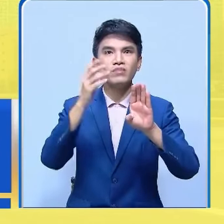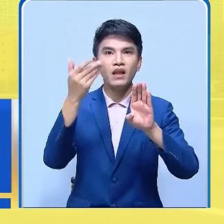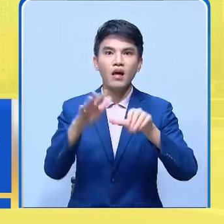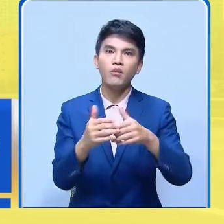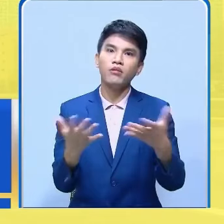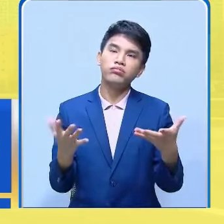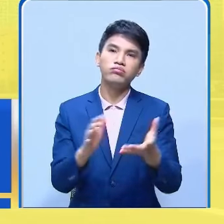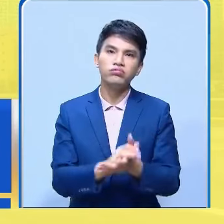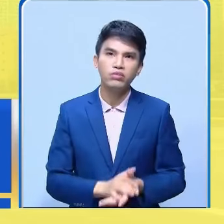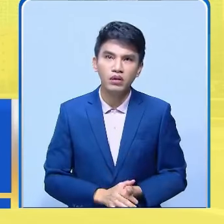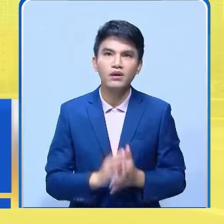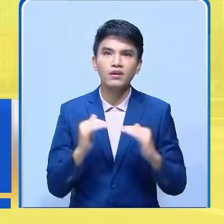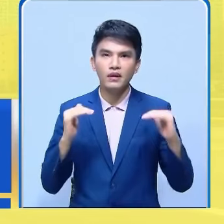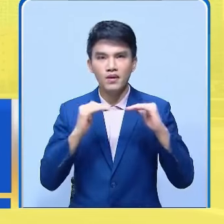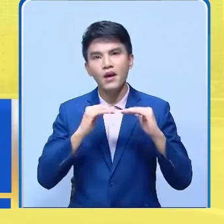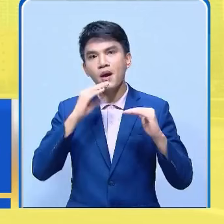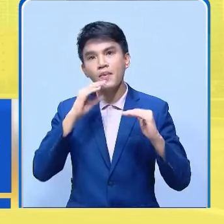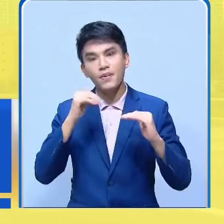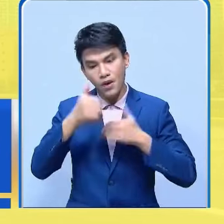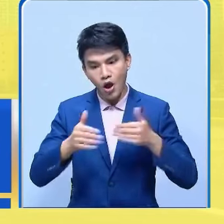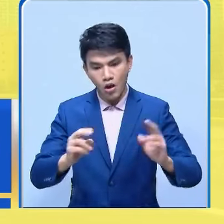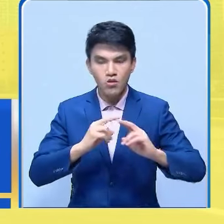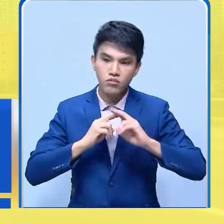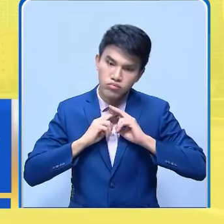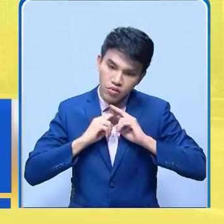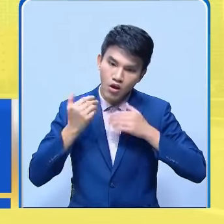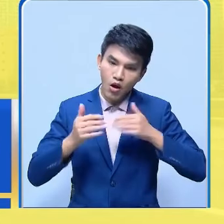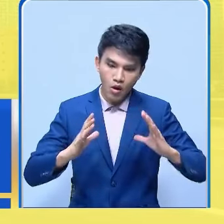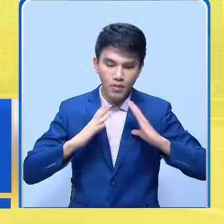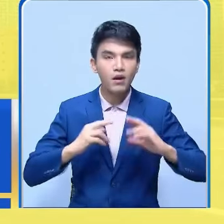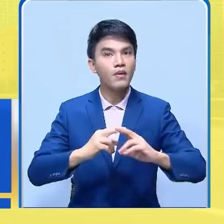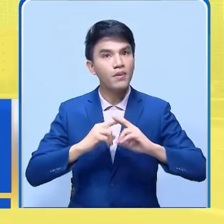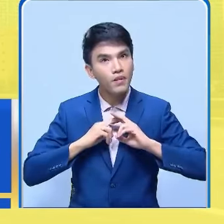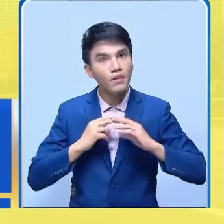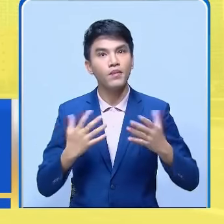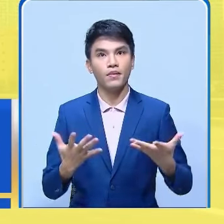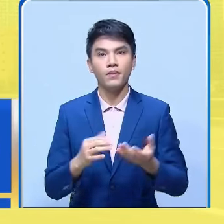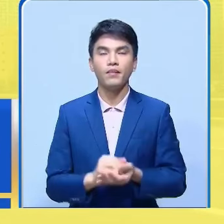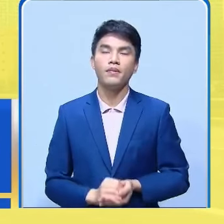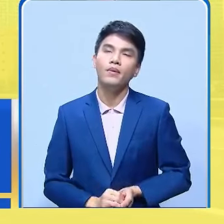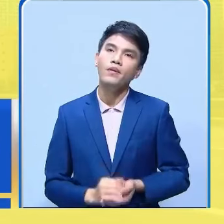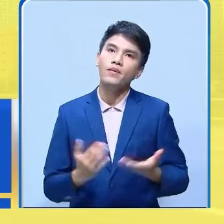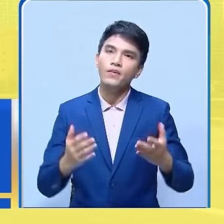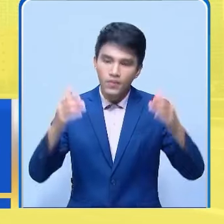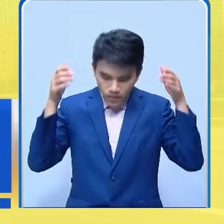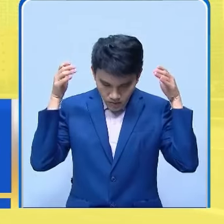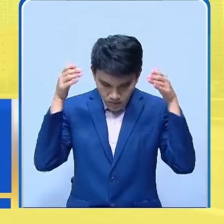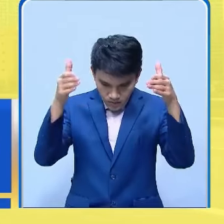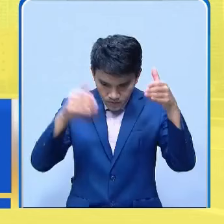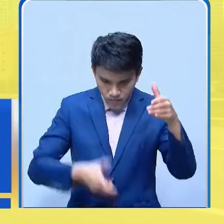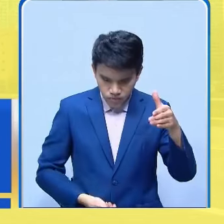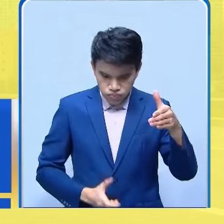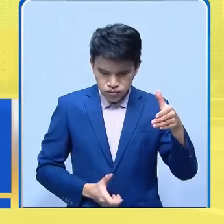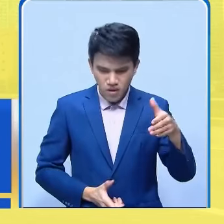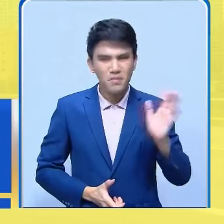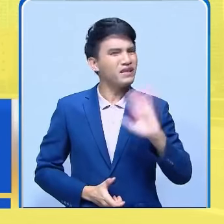ไม่รู้สินะก็เขาก็มีสิทธิ์ที่จะพูดได ้เขาบอกว่าเป็นห้องของเขาเป็นที่พักของเขาเนี่ยนะครับขณะเดียวกันเขาอ้างว่าไม่ได้มีเจตนาโชว์สิว